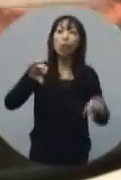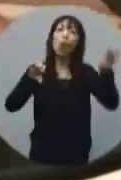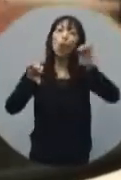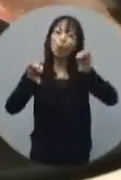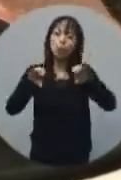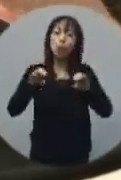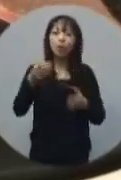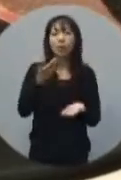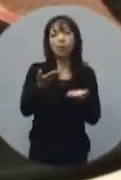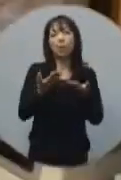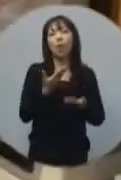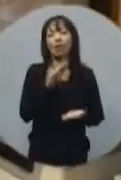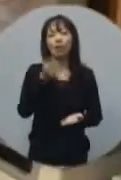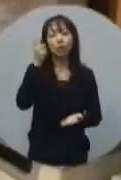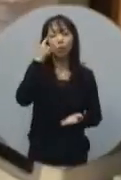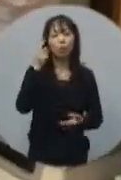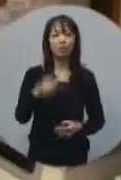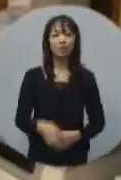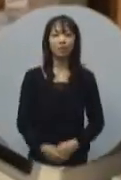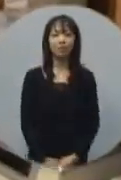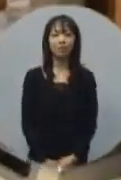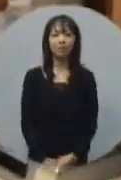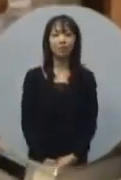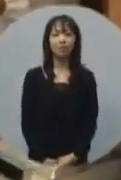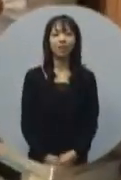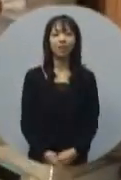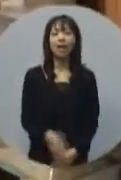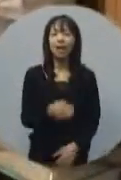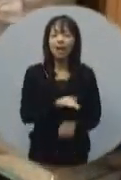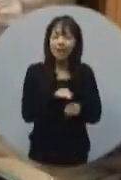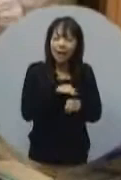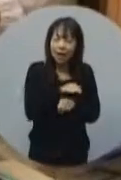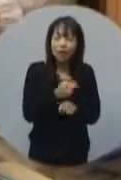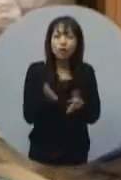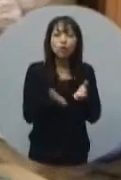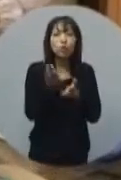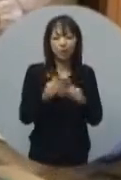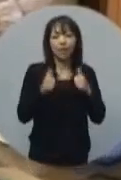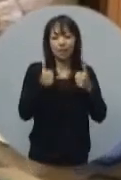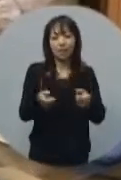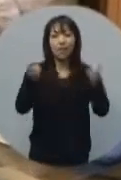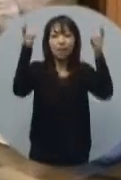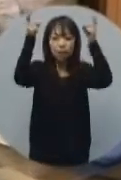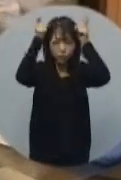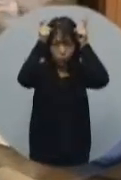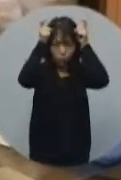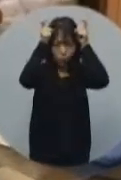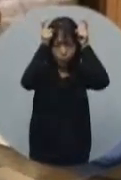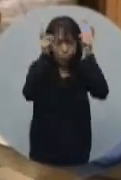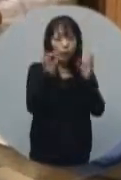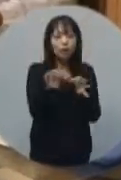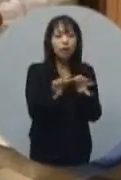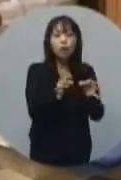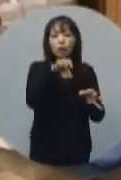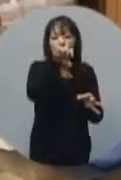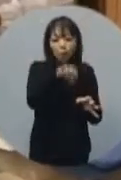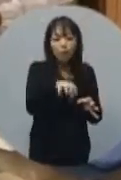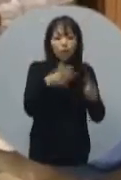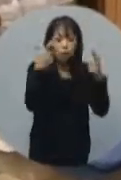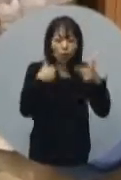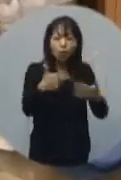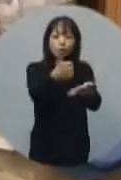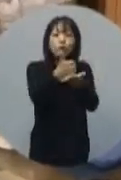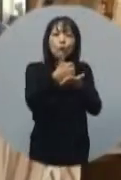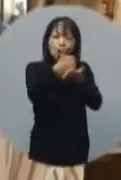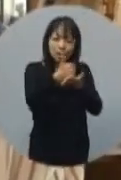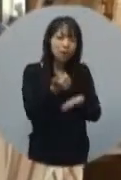ていただくのが一番おいしいと思います。 大切に育てられた茅ヶ崎牛、直売所の常連さん